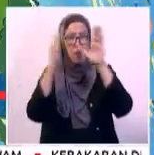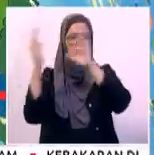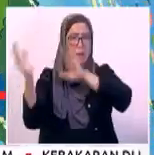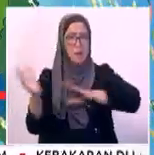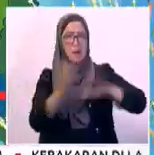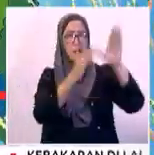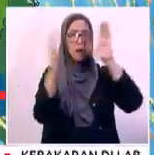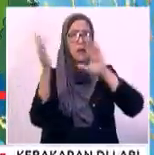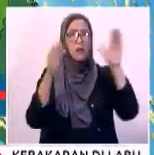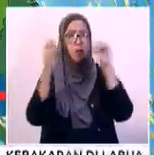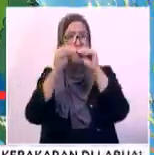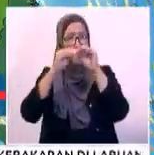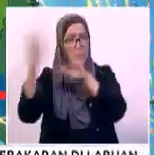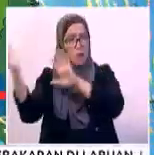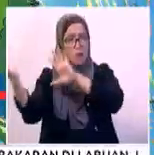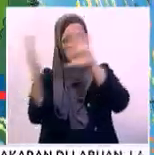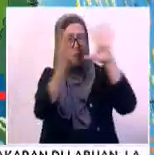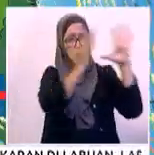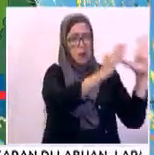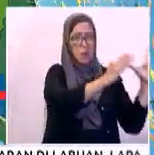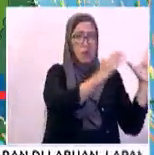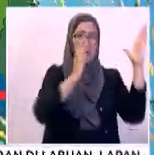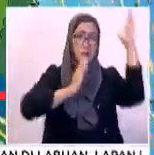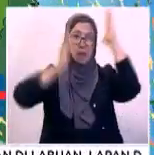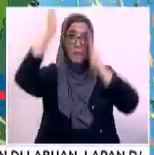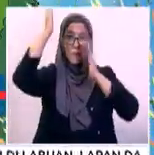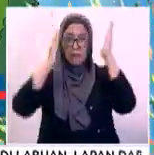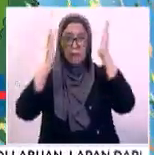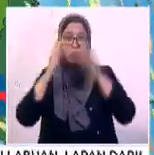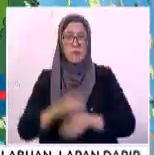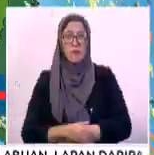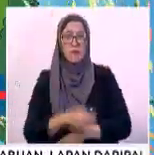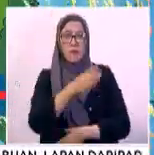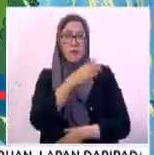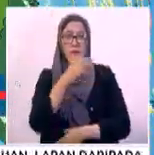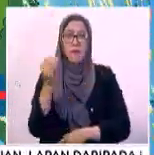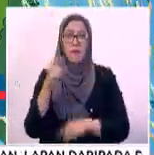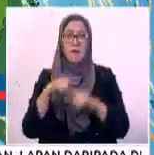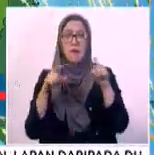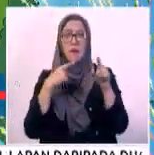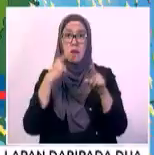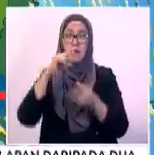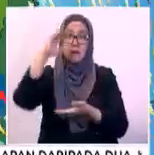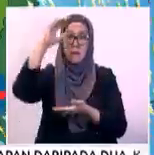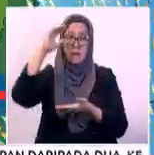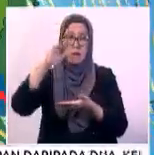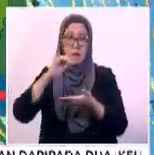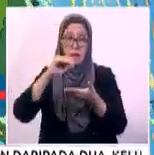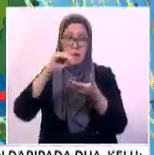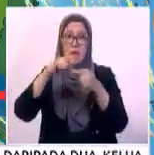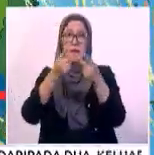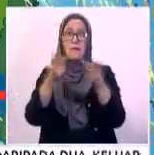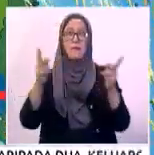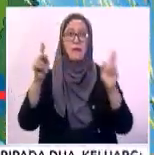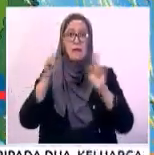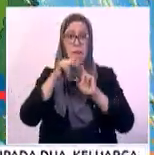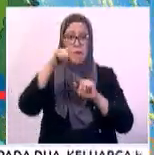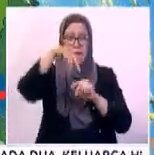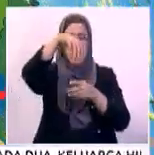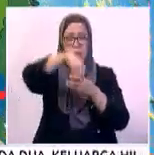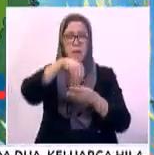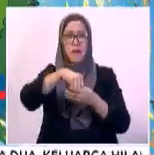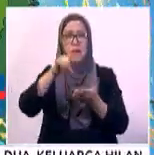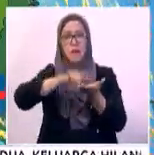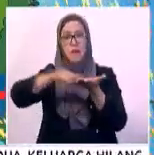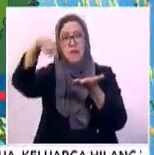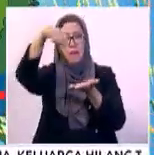negara kita. Susulan itu, jarak ketampakan dijangka akan merosot di kawasan-kawasan terbabit dalam minggu ini. Kita teruskan